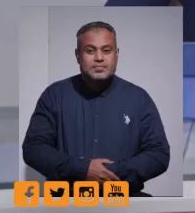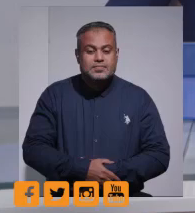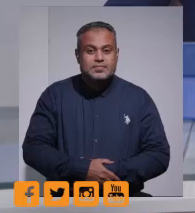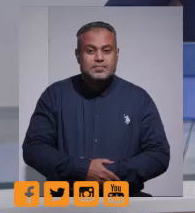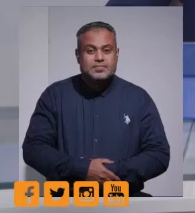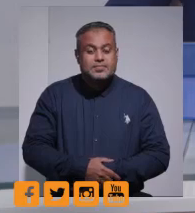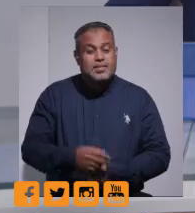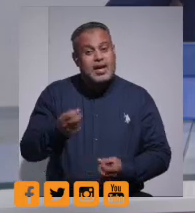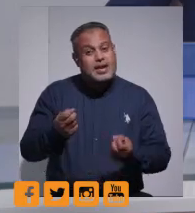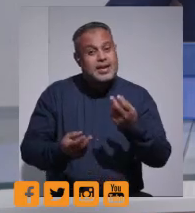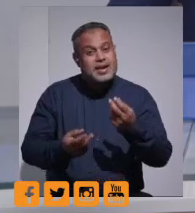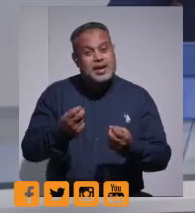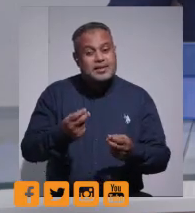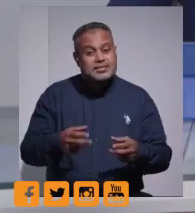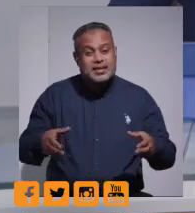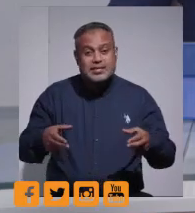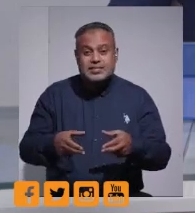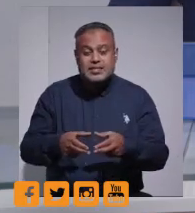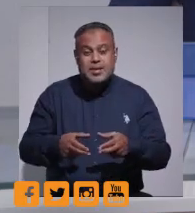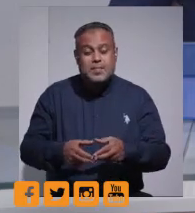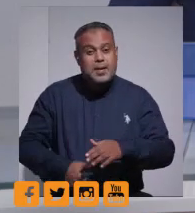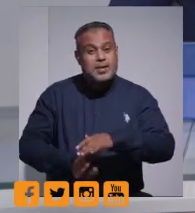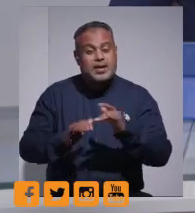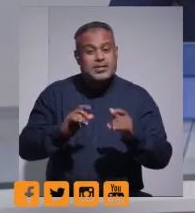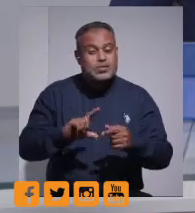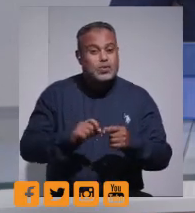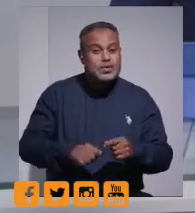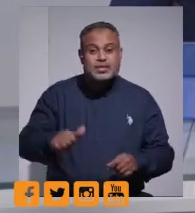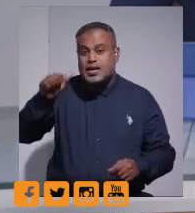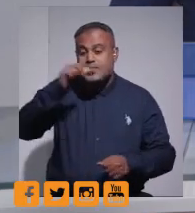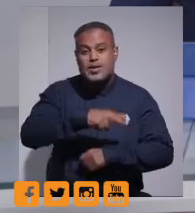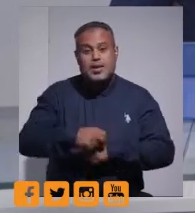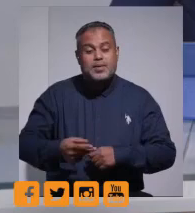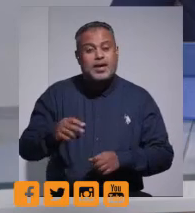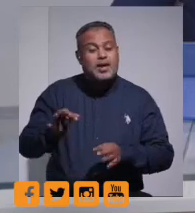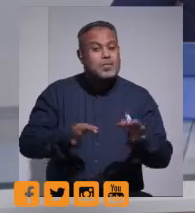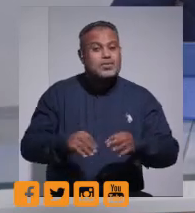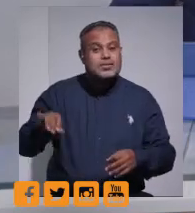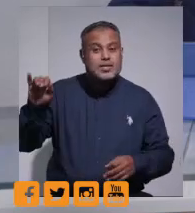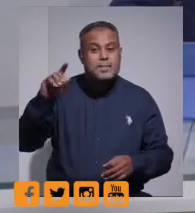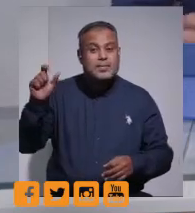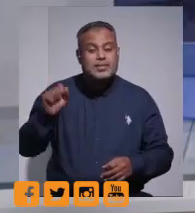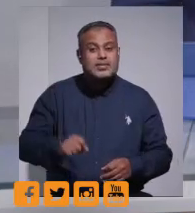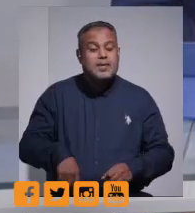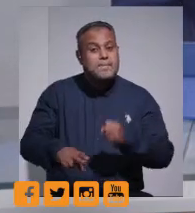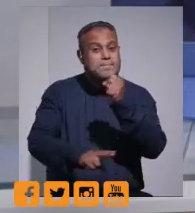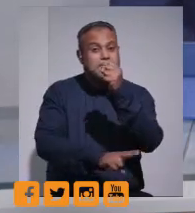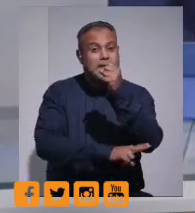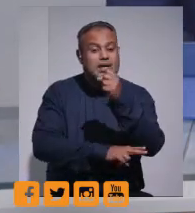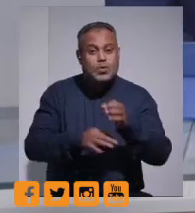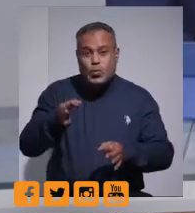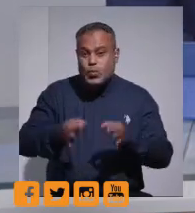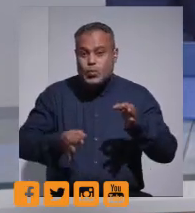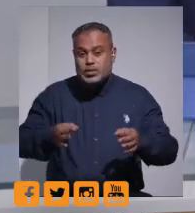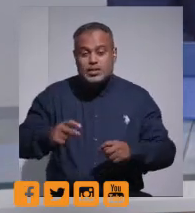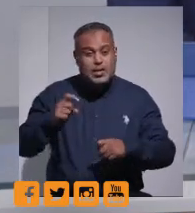ناقش اجتماع برئاسه وزير المياه والبيئه المهندس توفيق الشرجبي بالعاصمه المؤقته عدن خطط المؤسسات